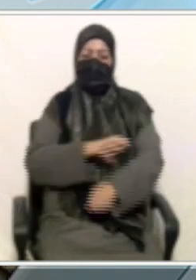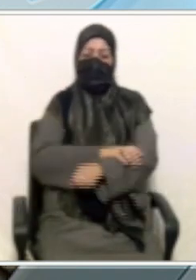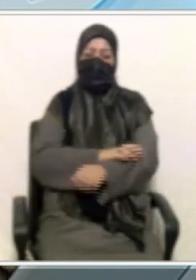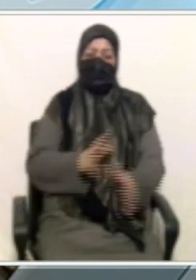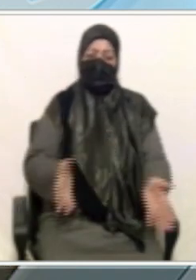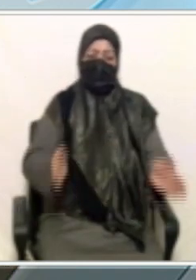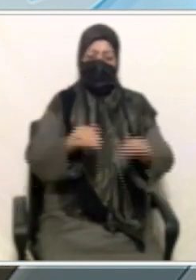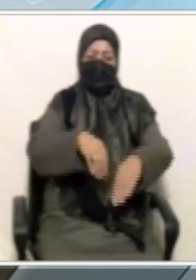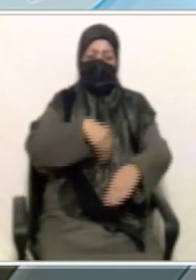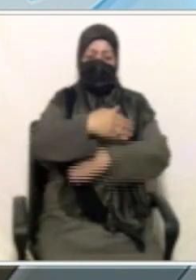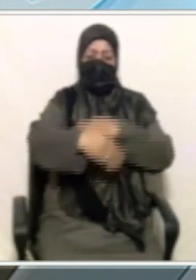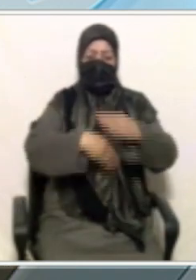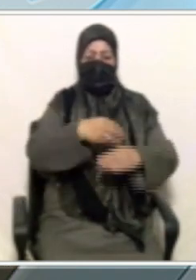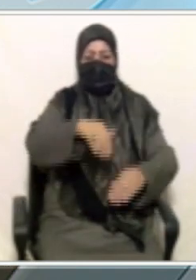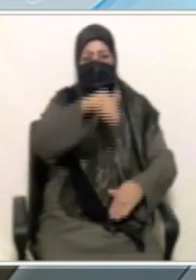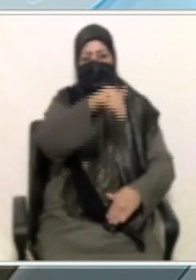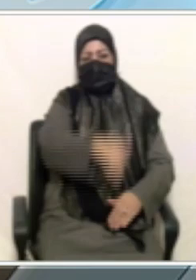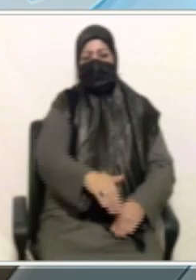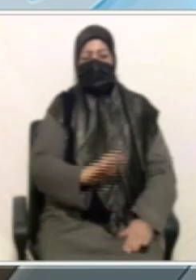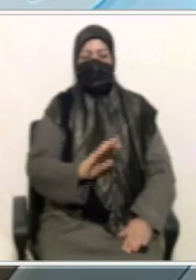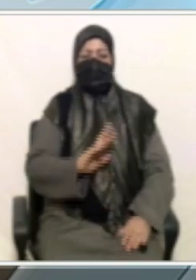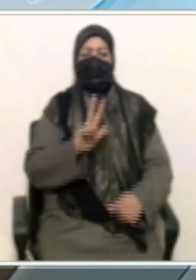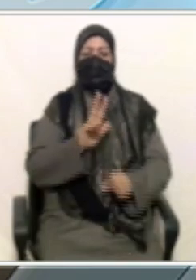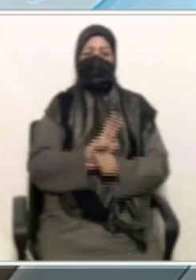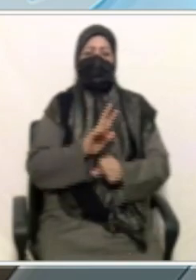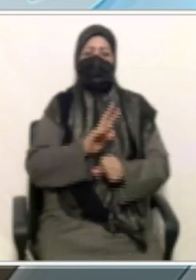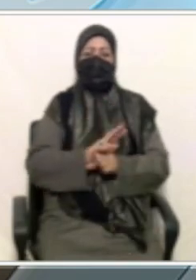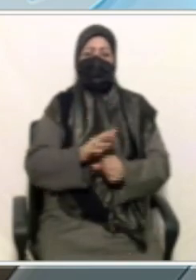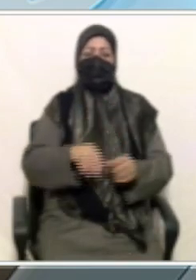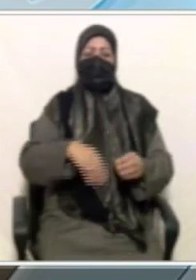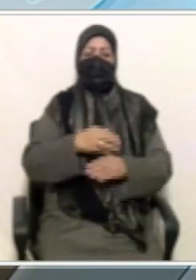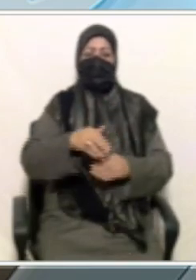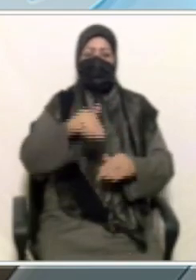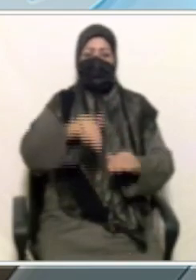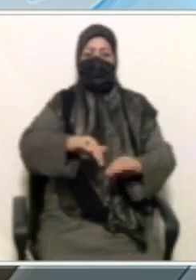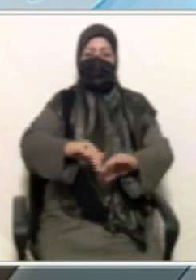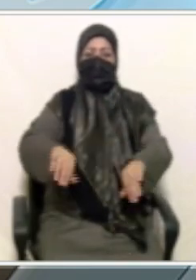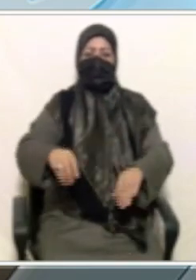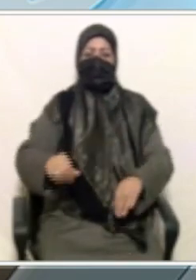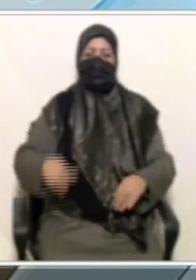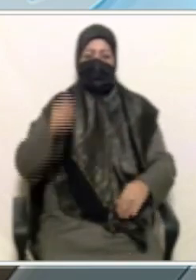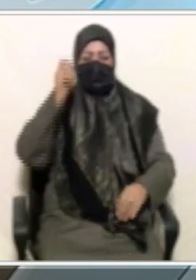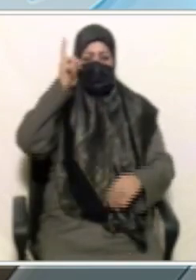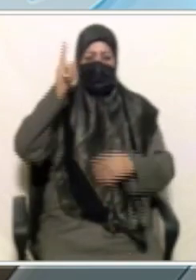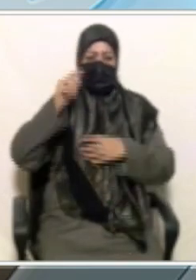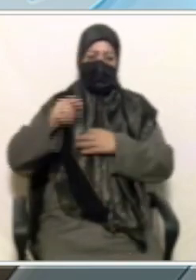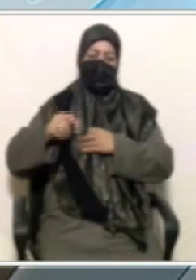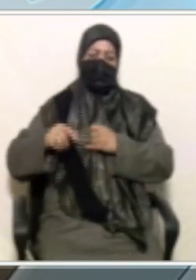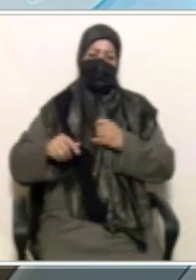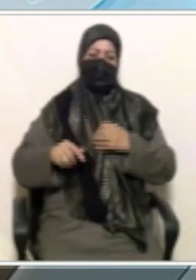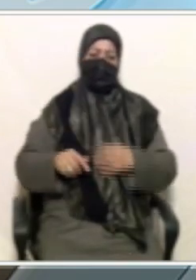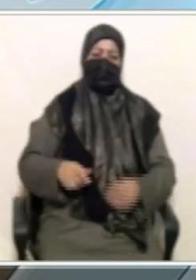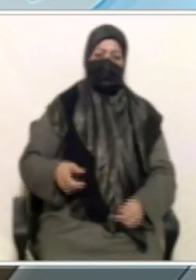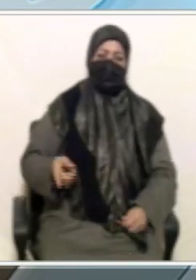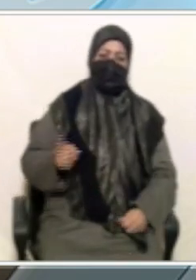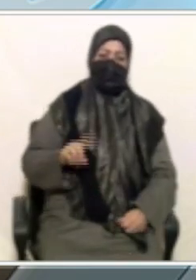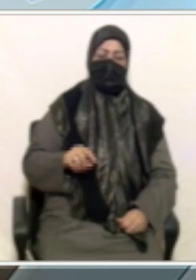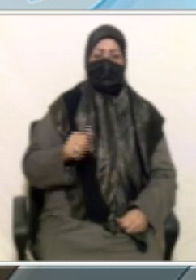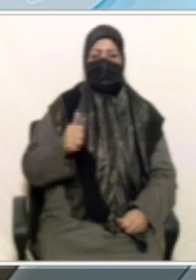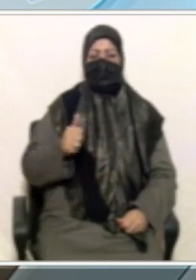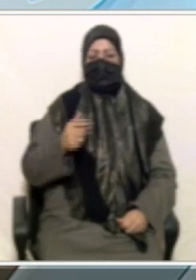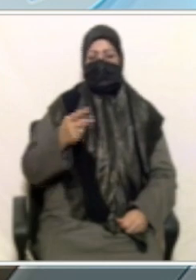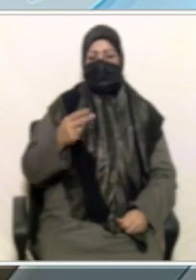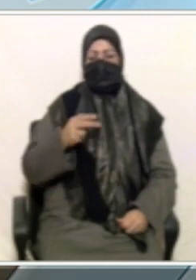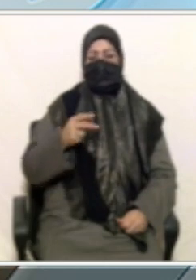الأسباب فيلف ويدفن فقط، والله تعالى أعلم. الأخ عبد الكريم يسأل يقول، هو ليس سؤالا وإنما